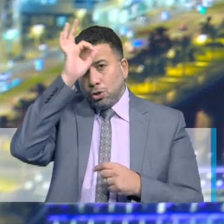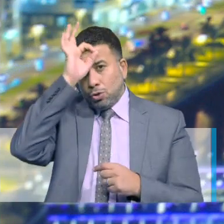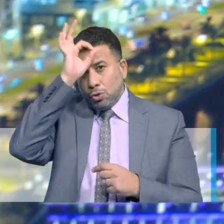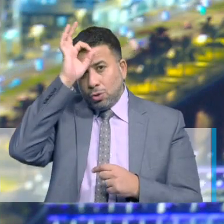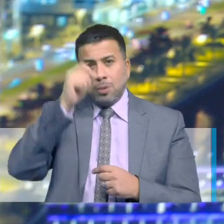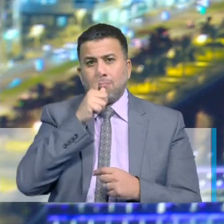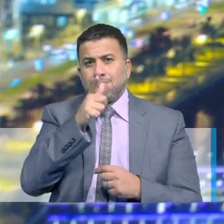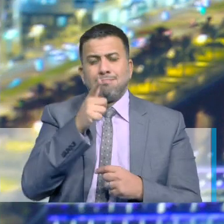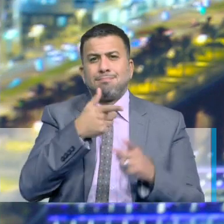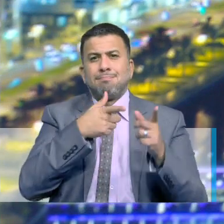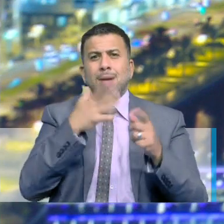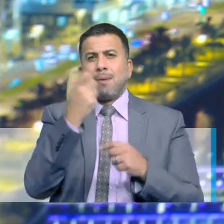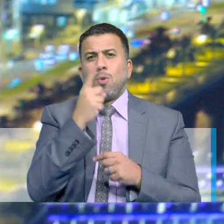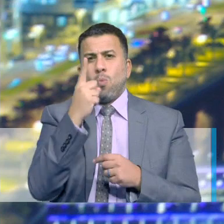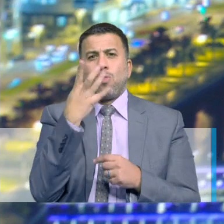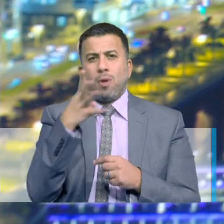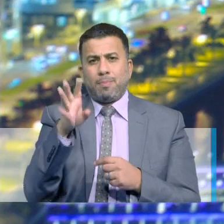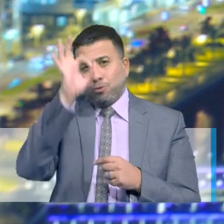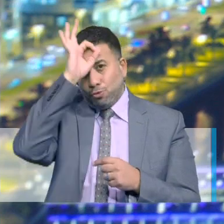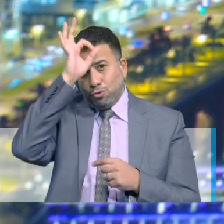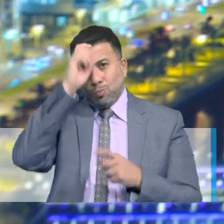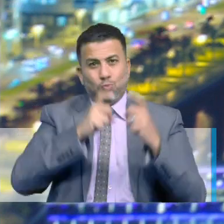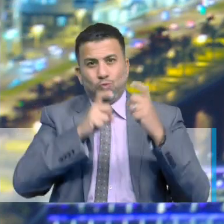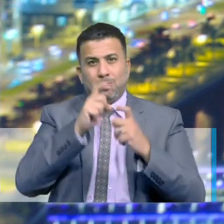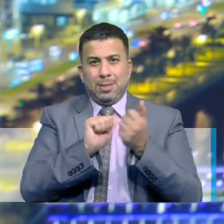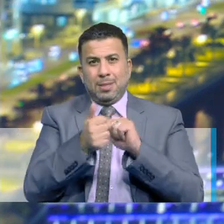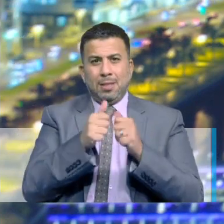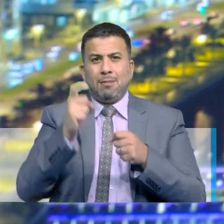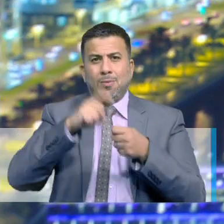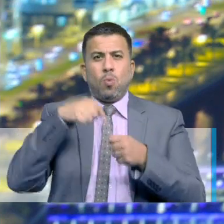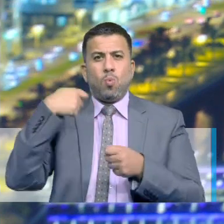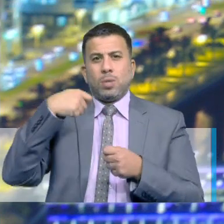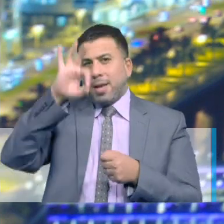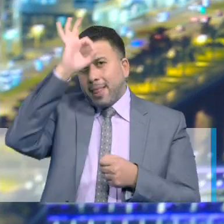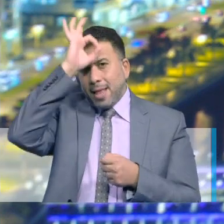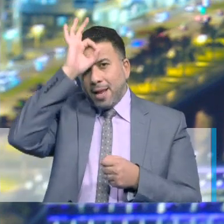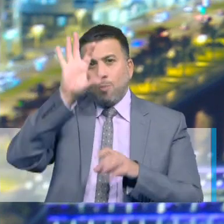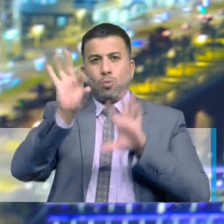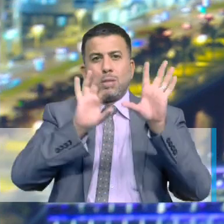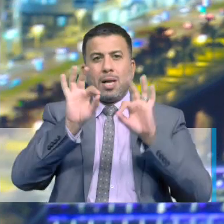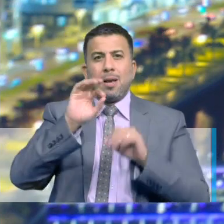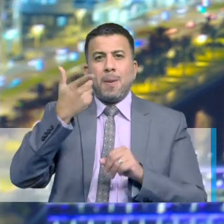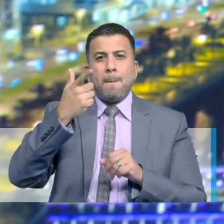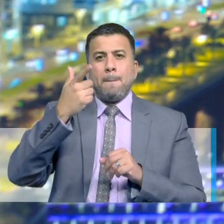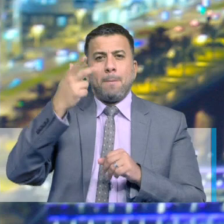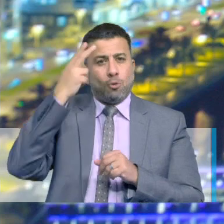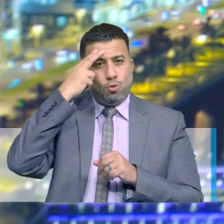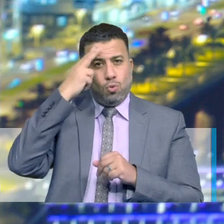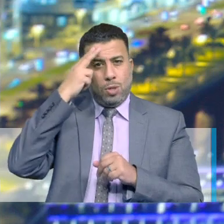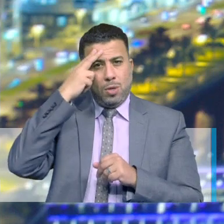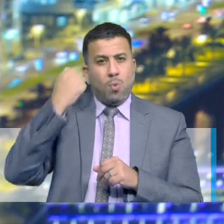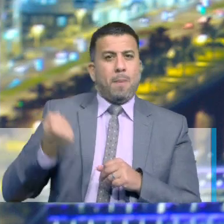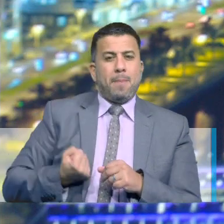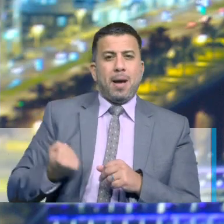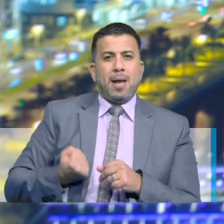الشرطه للرمايه الحاضيه والاربعين وسط مشاركه منتسبي وزاره الداخليه ومنتخبي المملكه العربيه